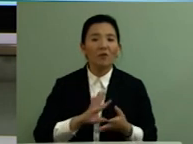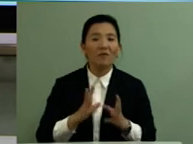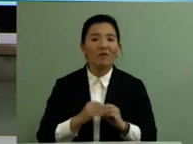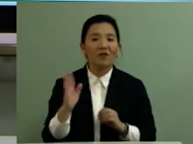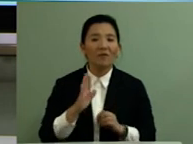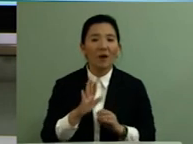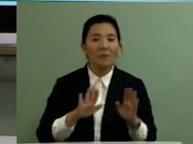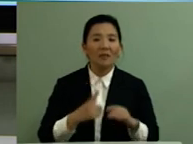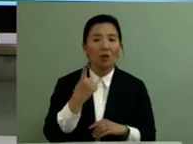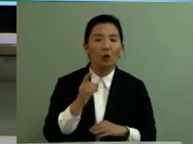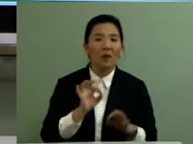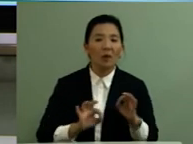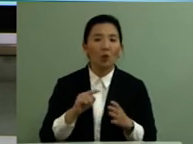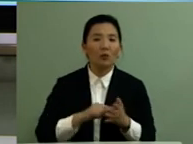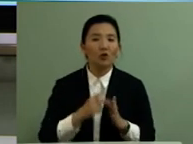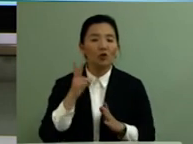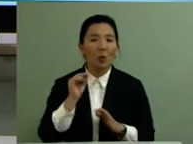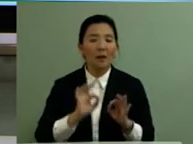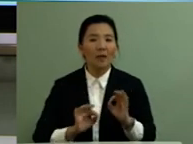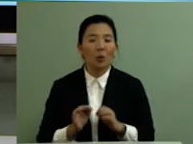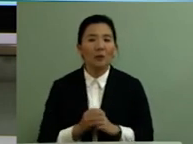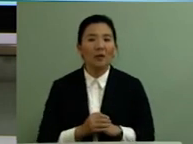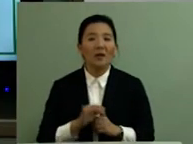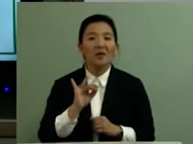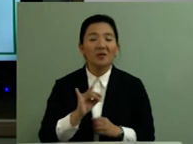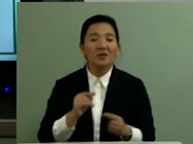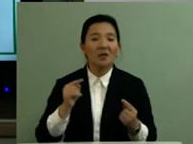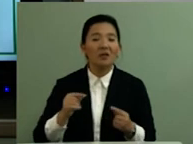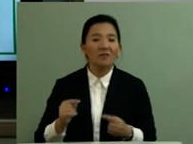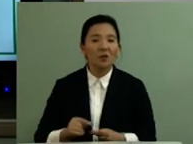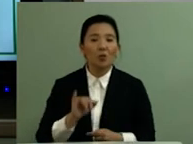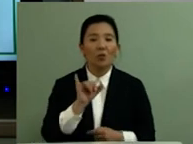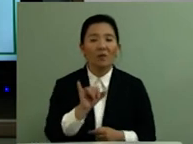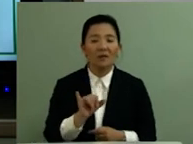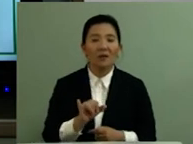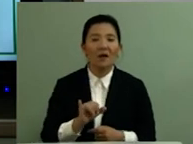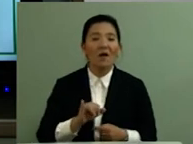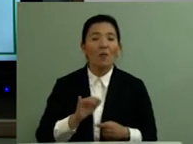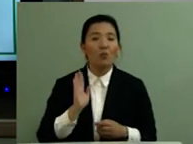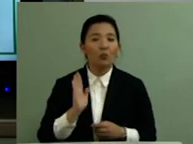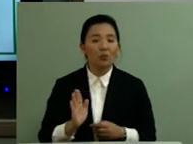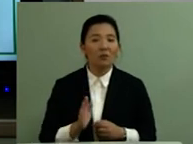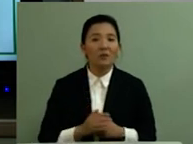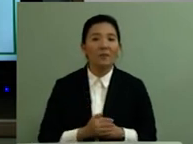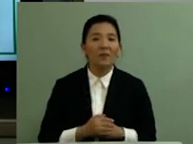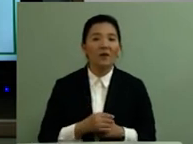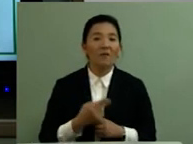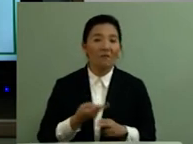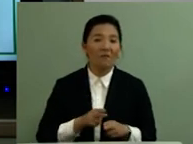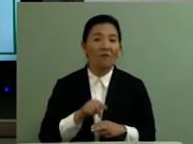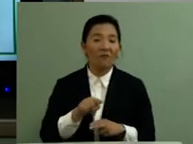нужно массу одной молекулы умножить на число молекул. Соответственно, у вас выйдет